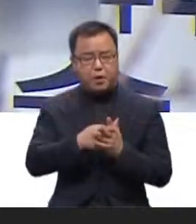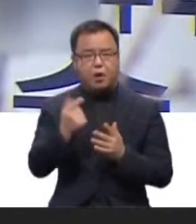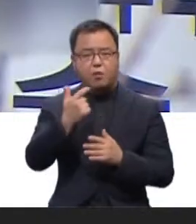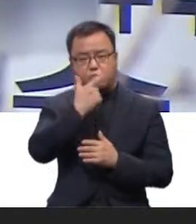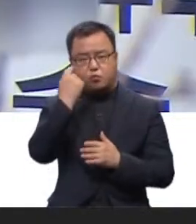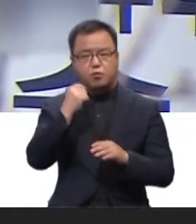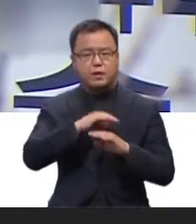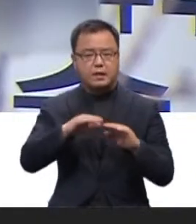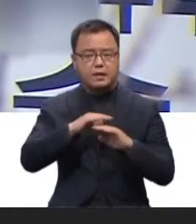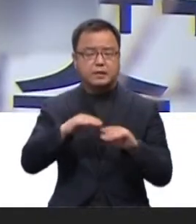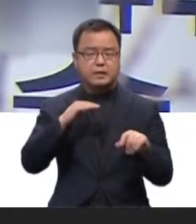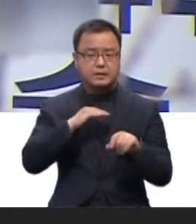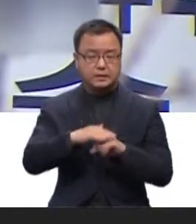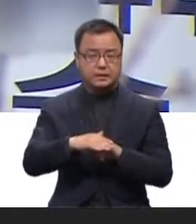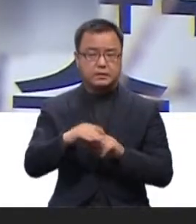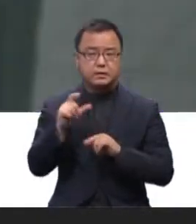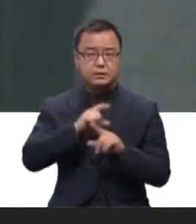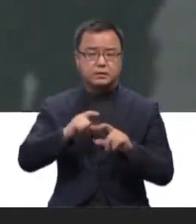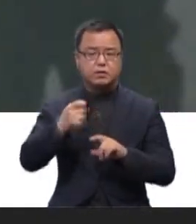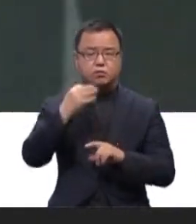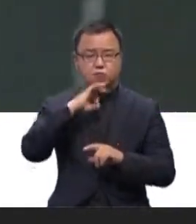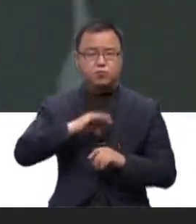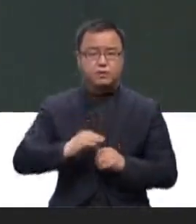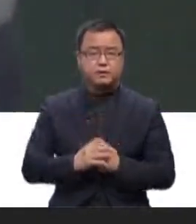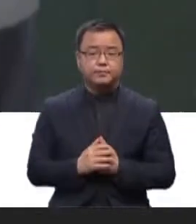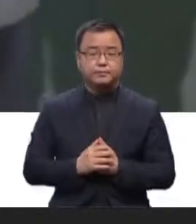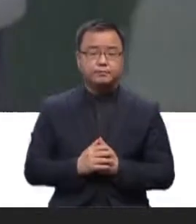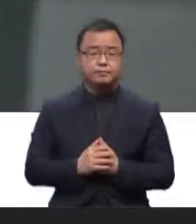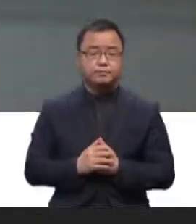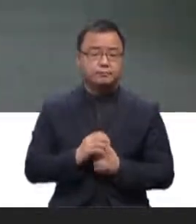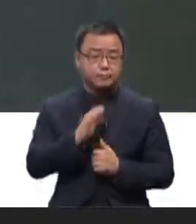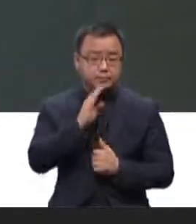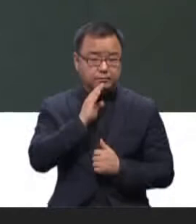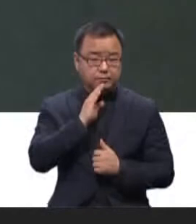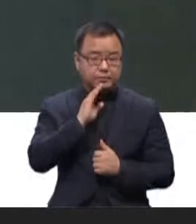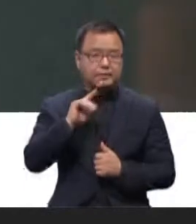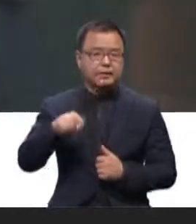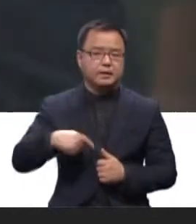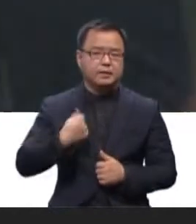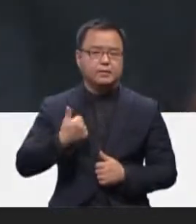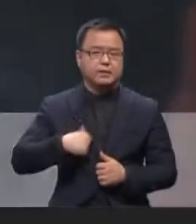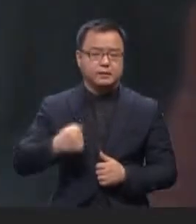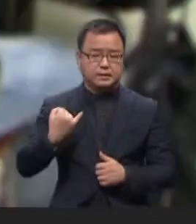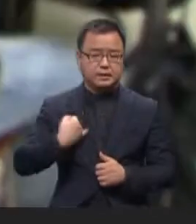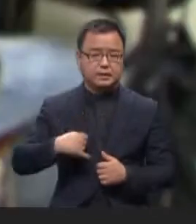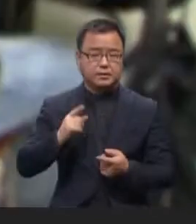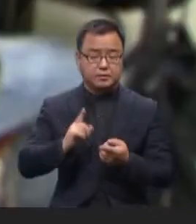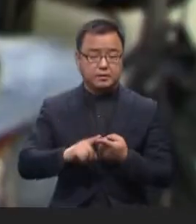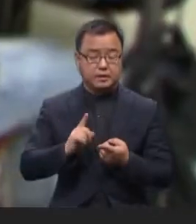방식의 접근이 가장 효과적일 것 같습니다. 네, 아무래도 자기 자식에 대한 아이에 대한 상황을 먼저